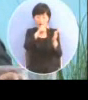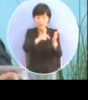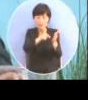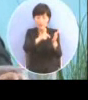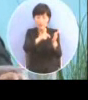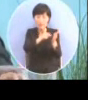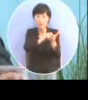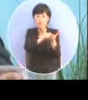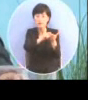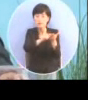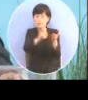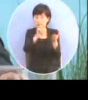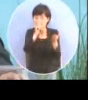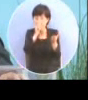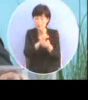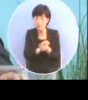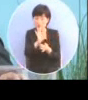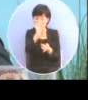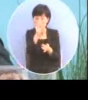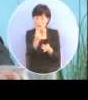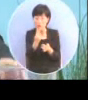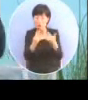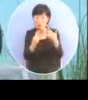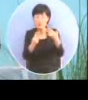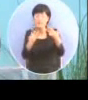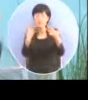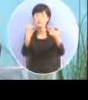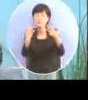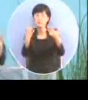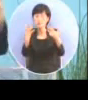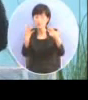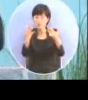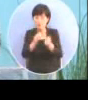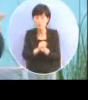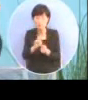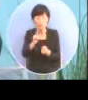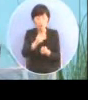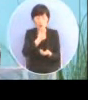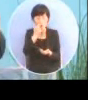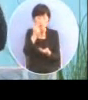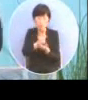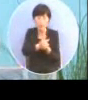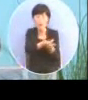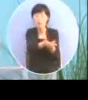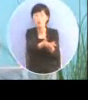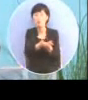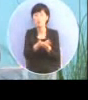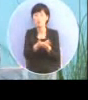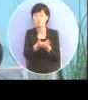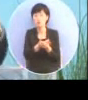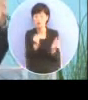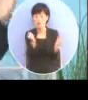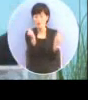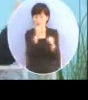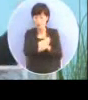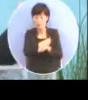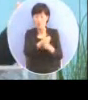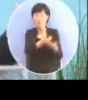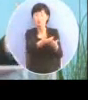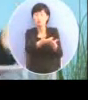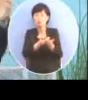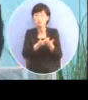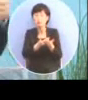này. 요한복음 8장 44절 속이는 자 멸망시키는 자 마귀